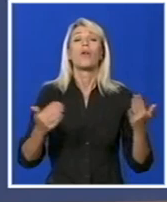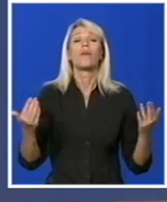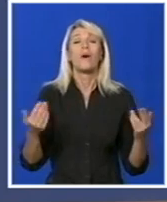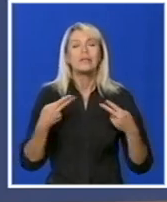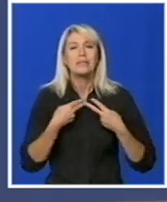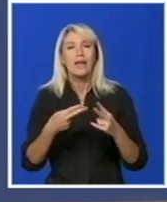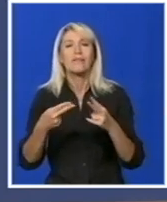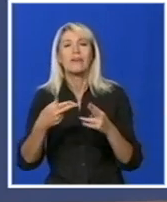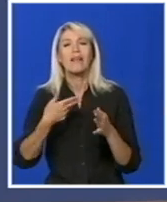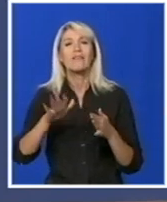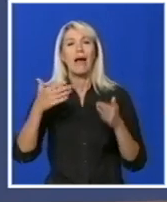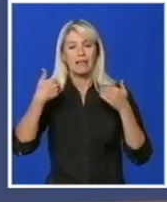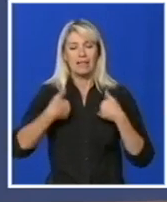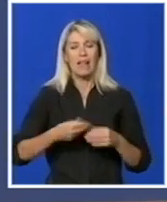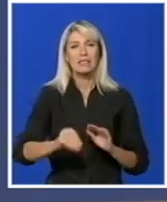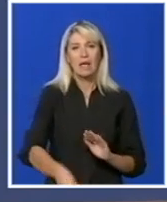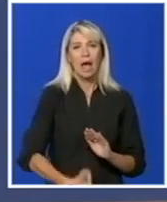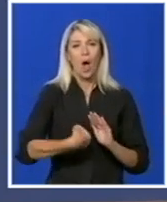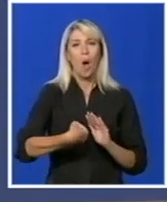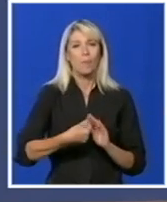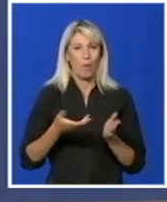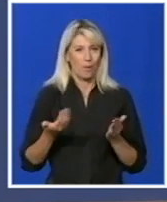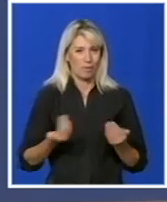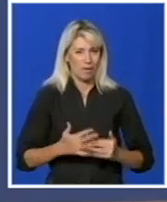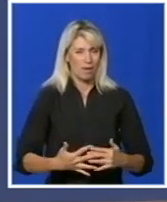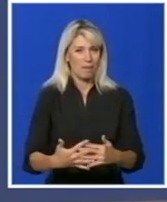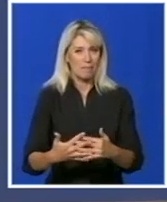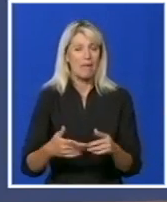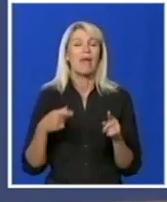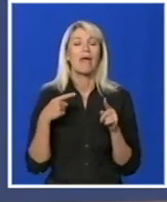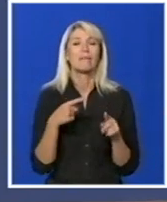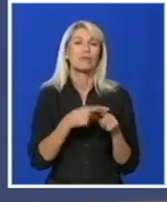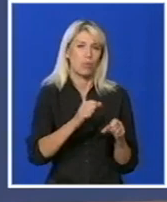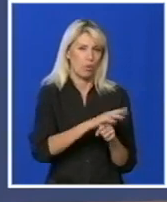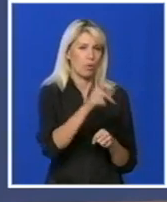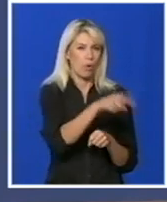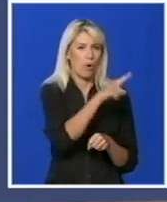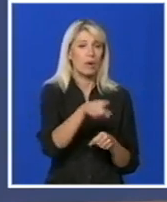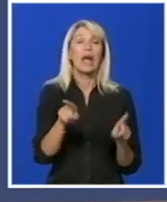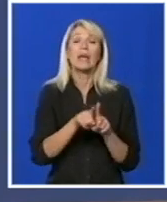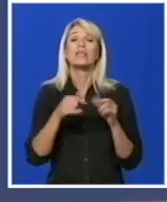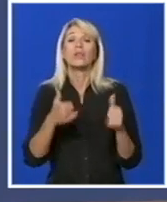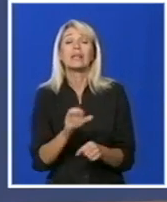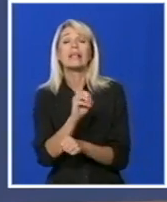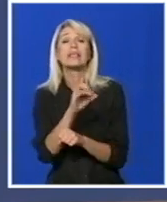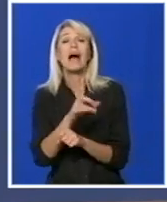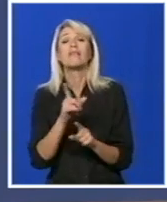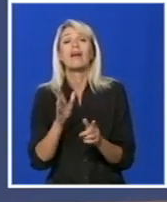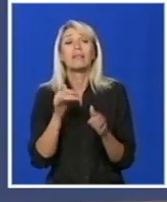koji su zbog korone obustavljeni i da li još uvek važi preporuka da se trudnoća ženama u ovom periodu ne